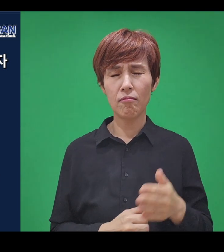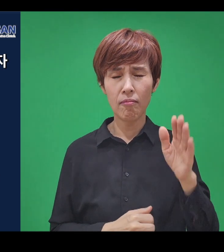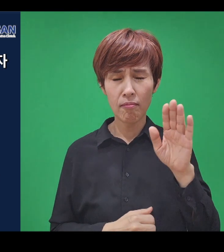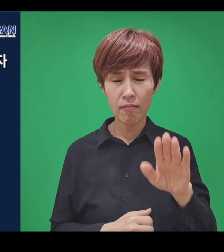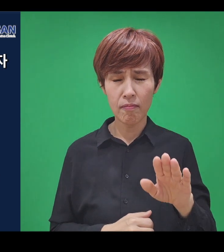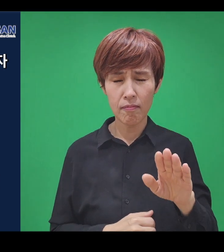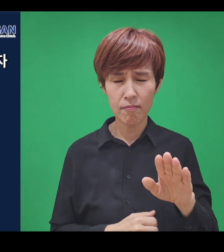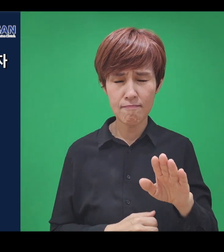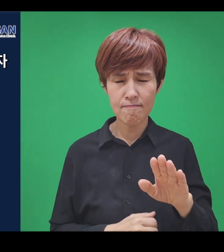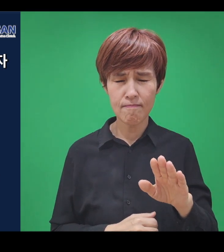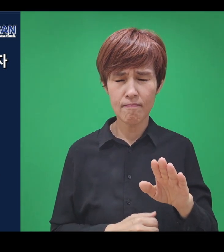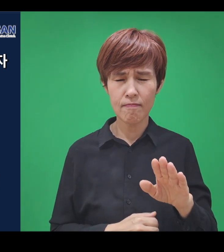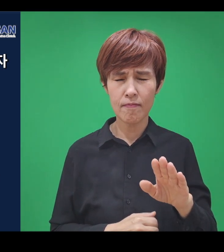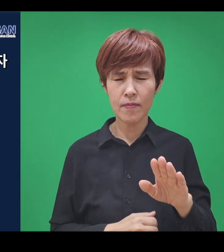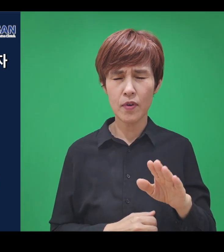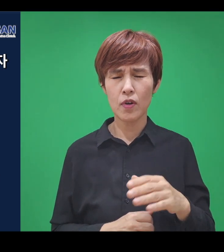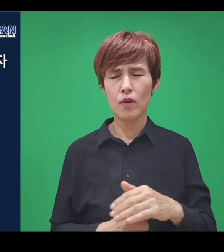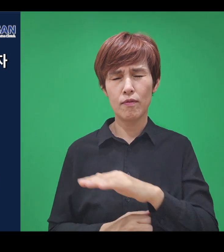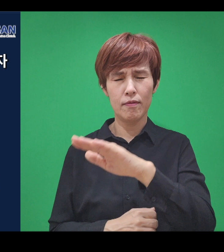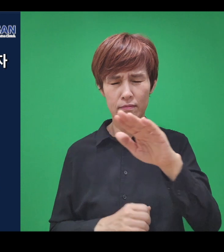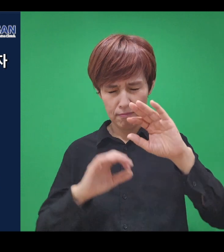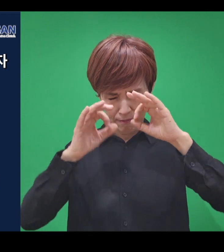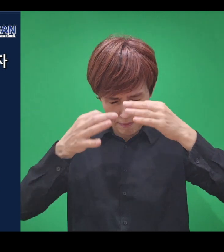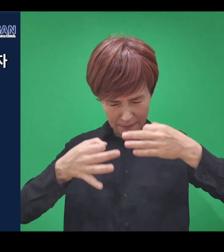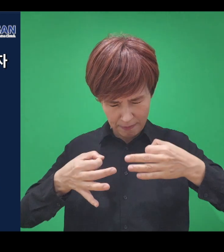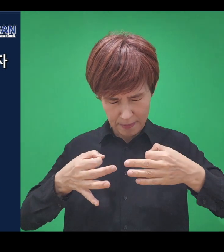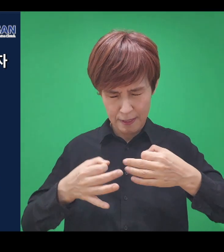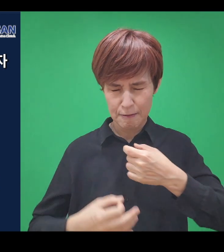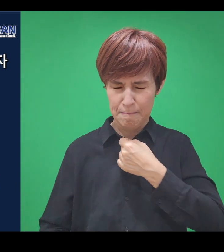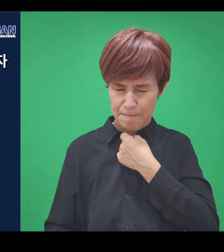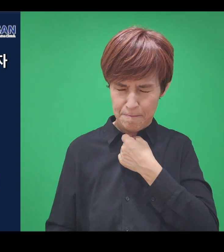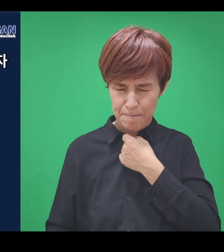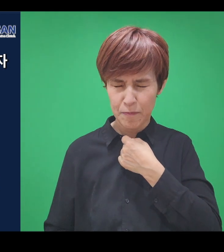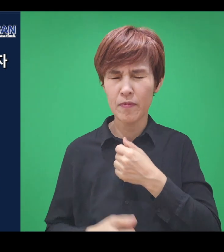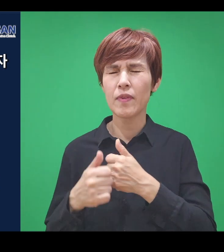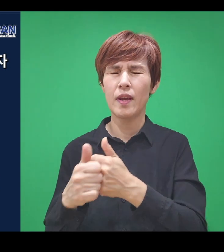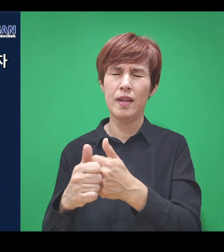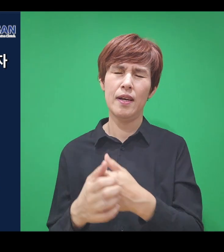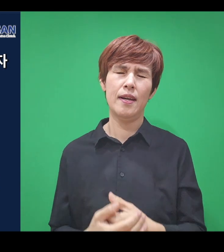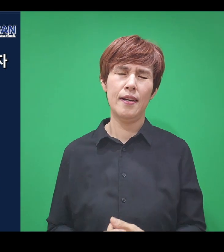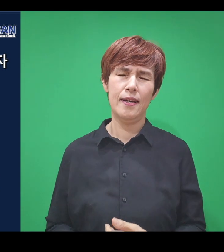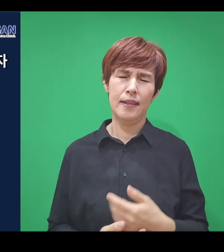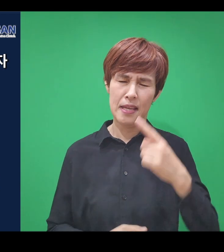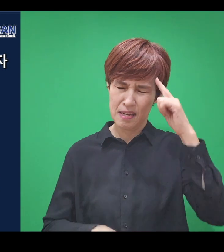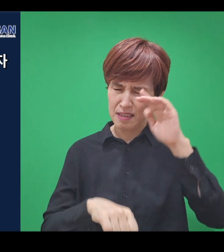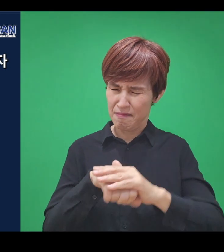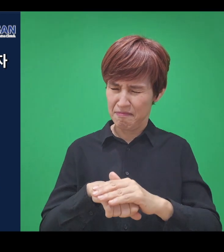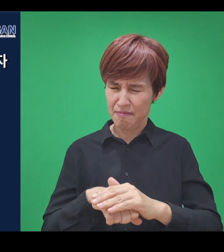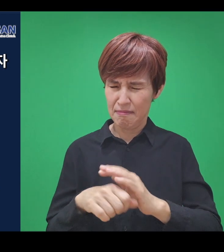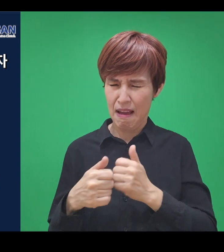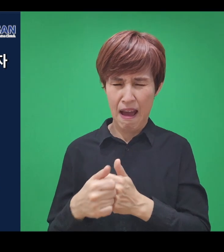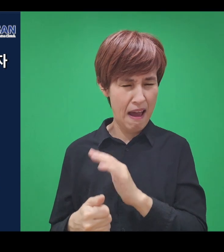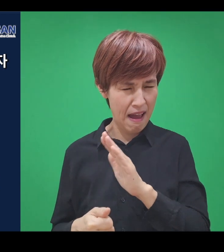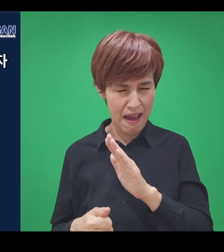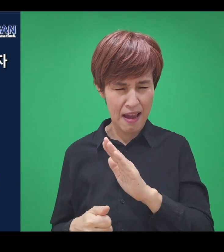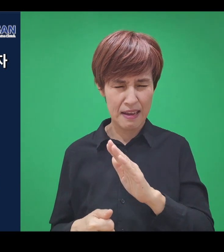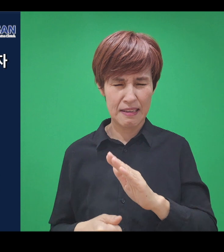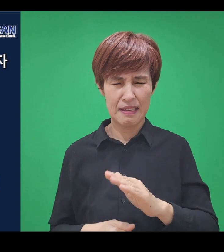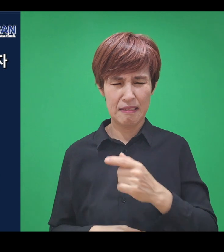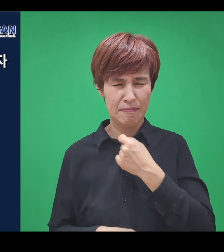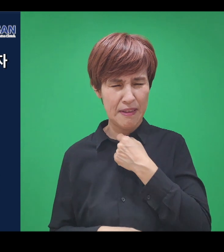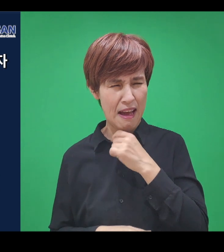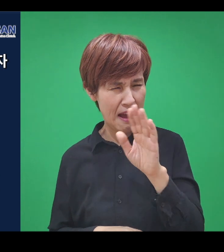사실은 그 법 뒤에서 우리는 내 자신의 뜻을 붙들기 원했습니다. 내 지혜대로 안 되면, 내 뜻대로 안